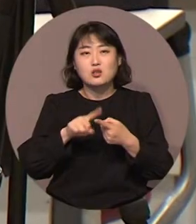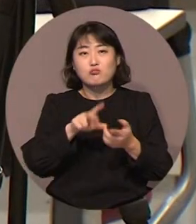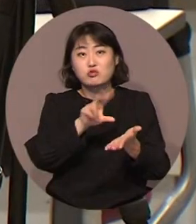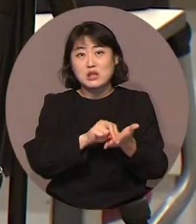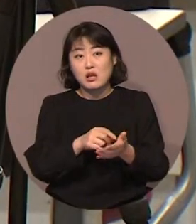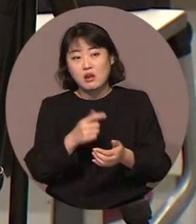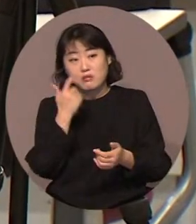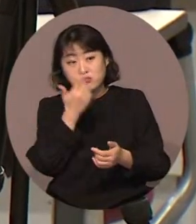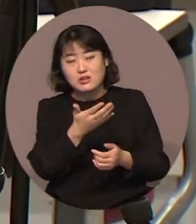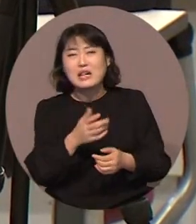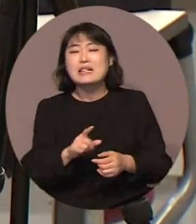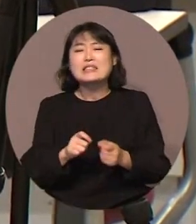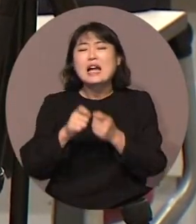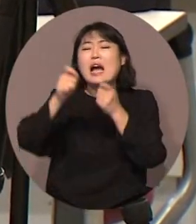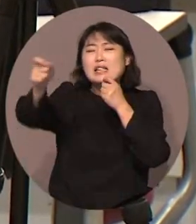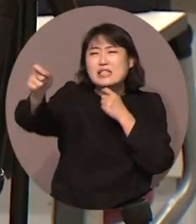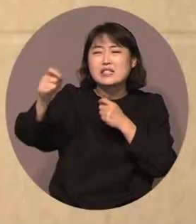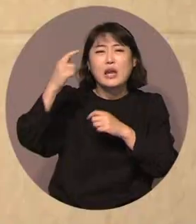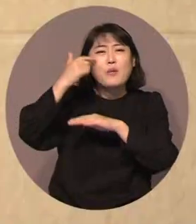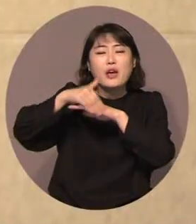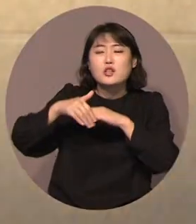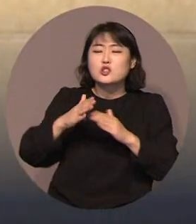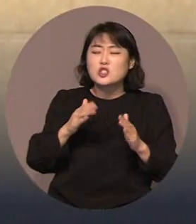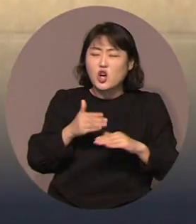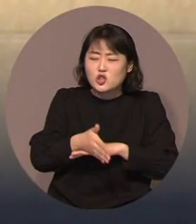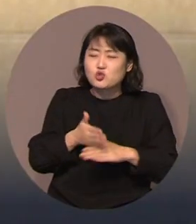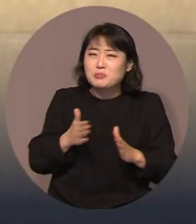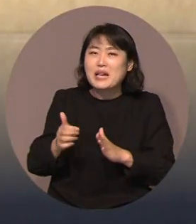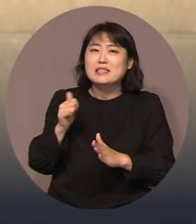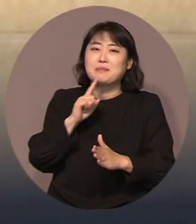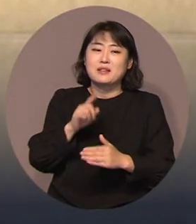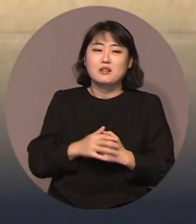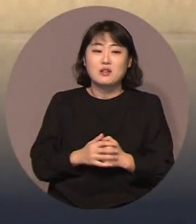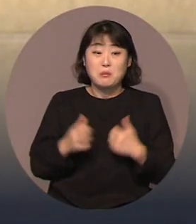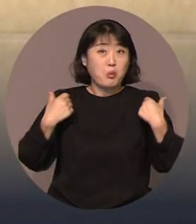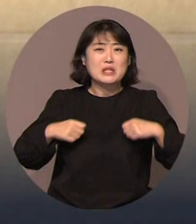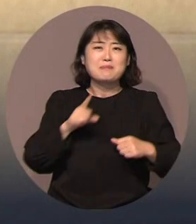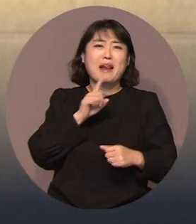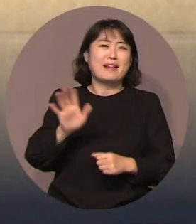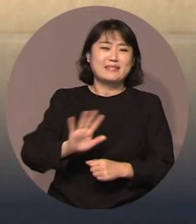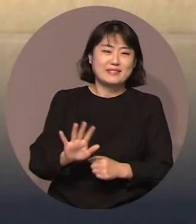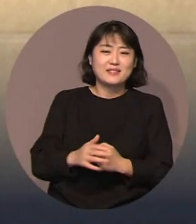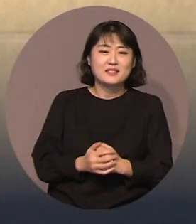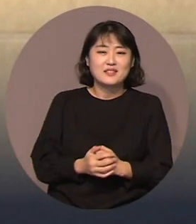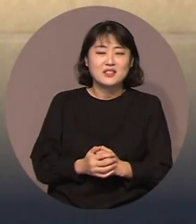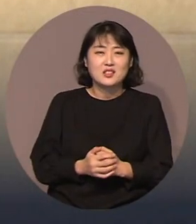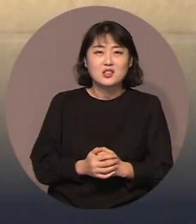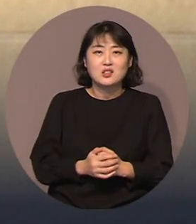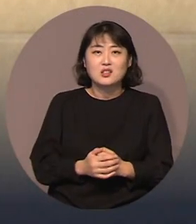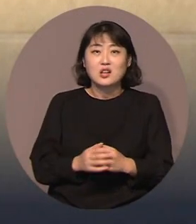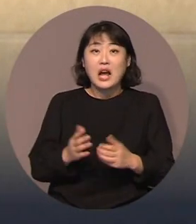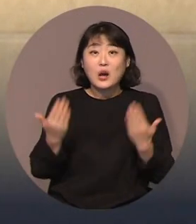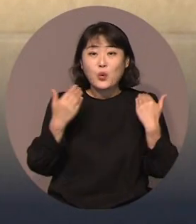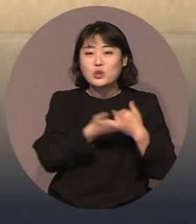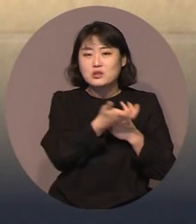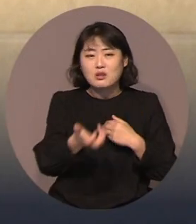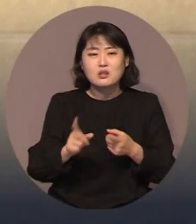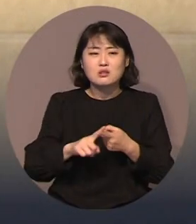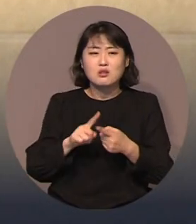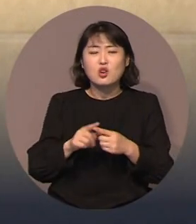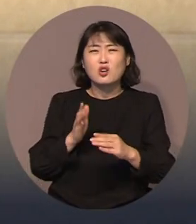관점에서 접근하자고 설득했습니다. 철회하겠다 이 뜻이 아니고요. 육사 이전 문제는 가는데 이건 중 장기적으로